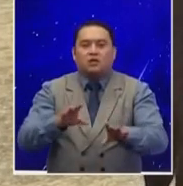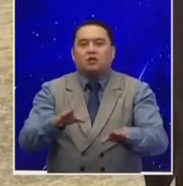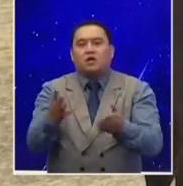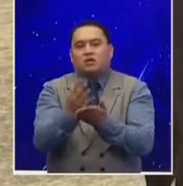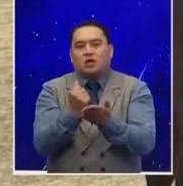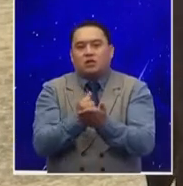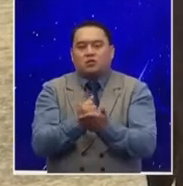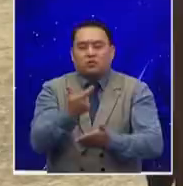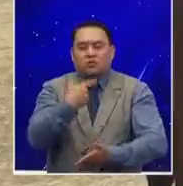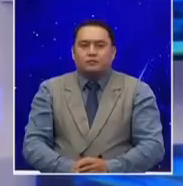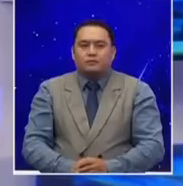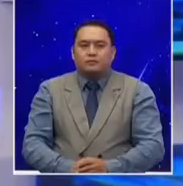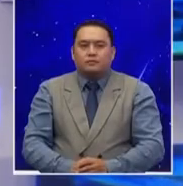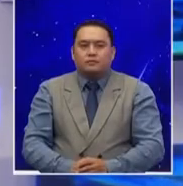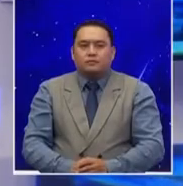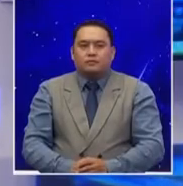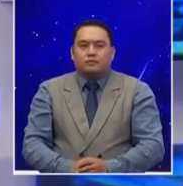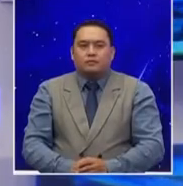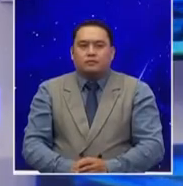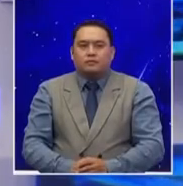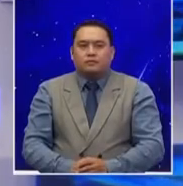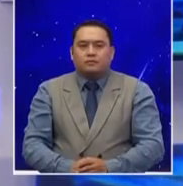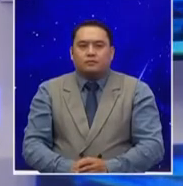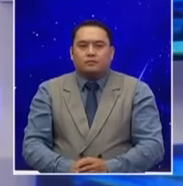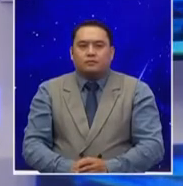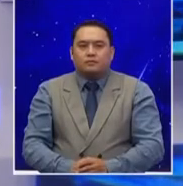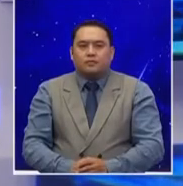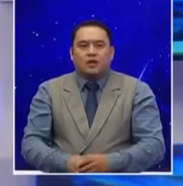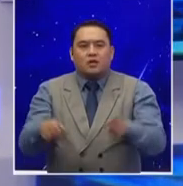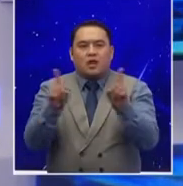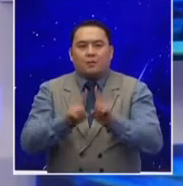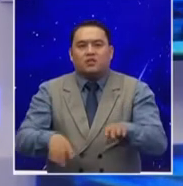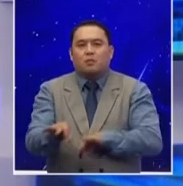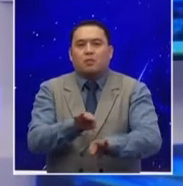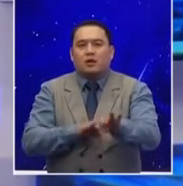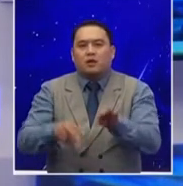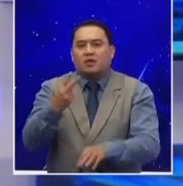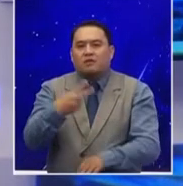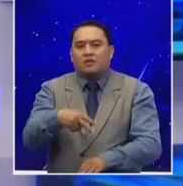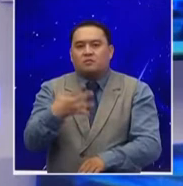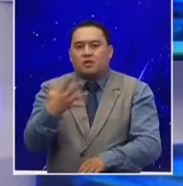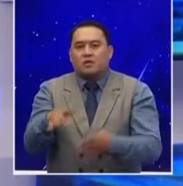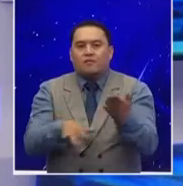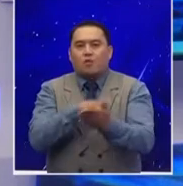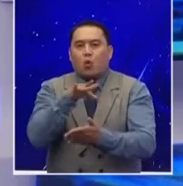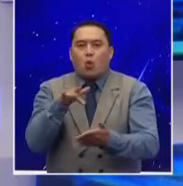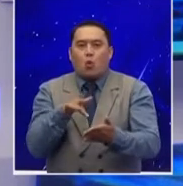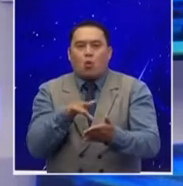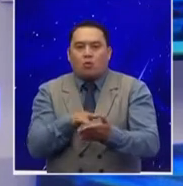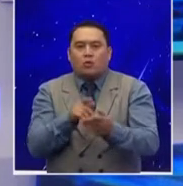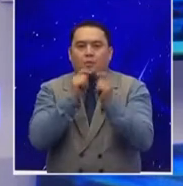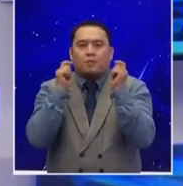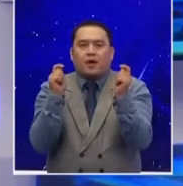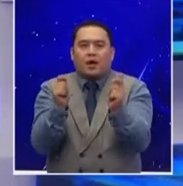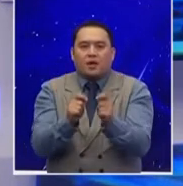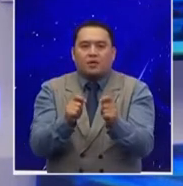сохраним нашу самобытность. Книга «Вторая жизнь». Креативный проект 25-летнего блогера из города Текели подарил его